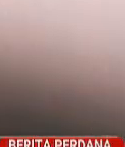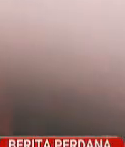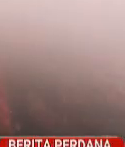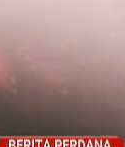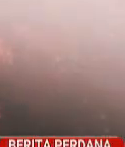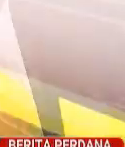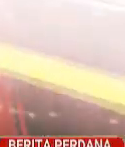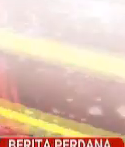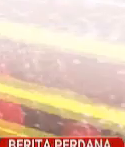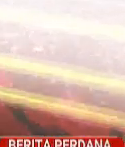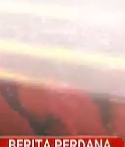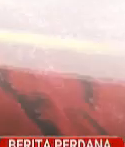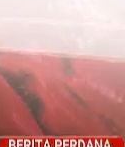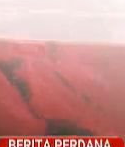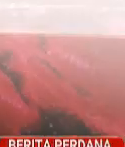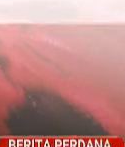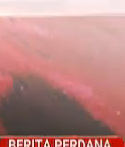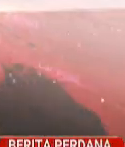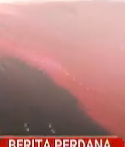Halo